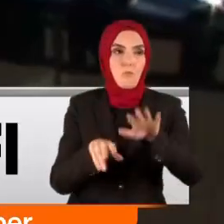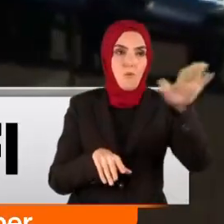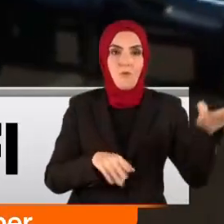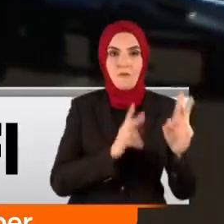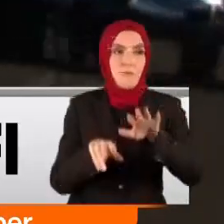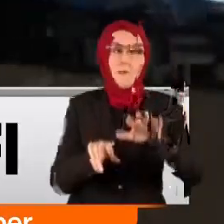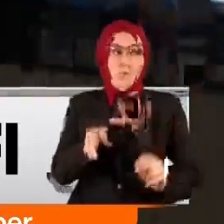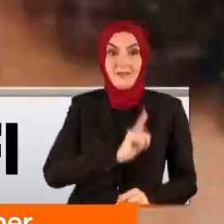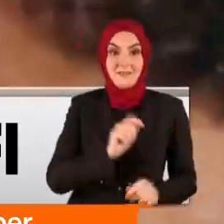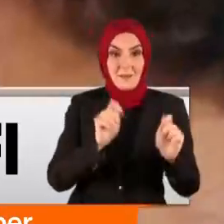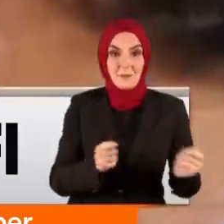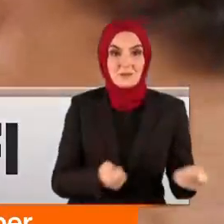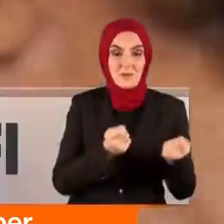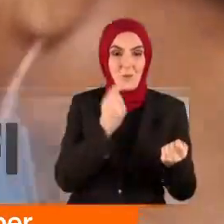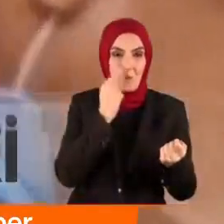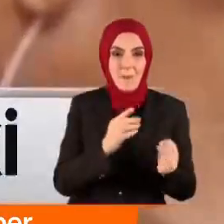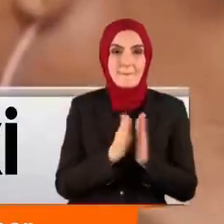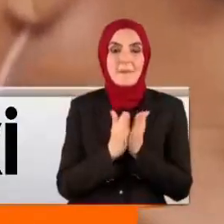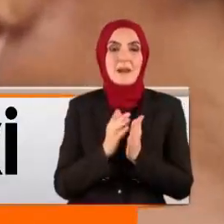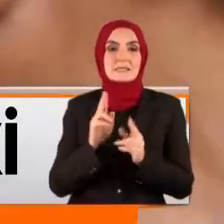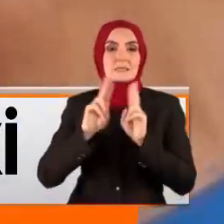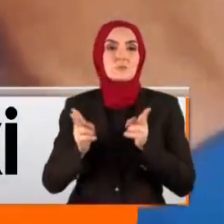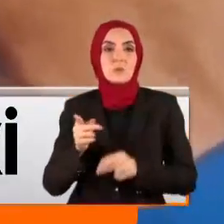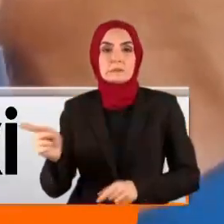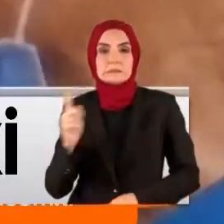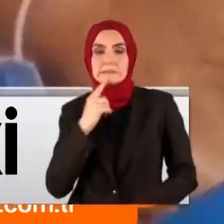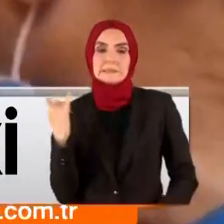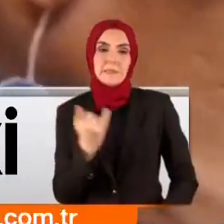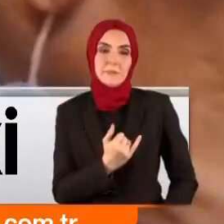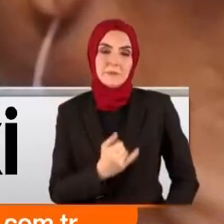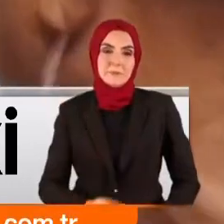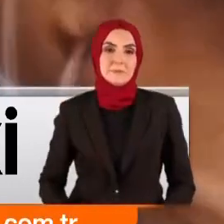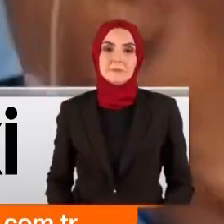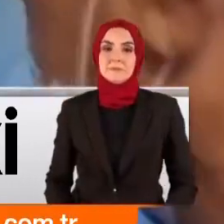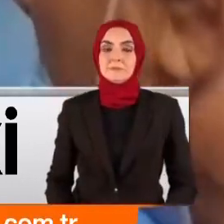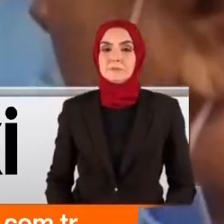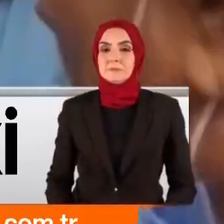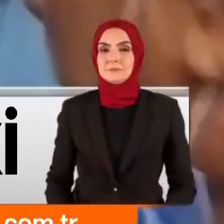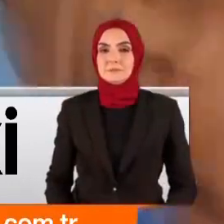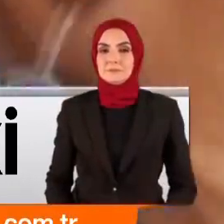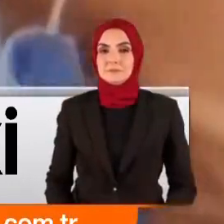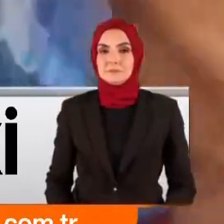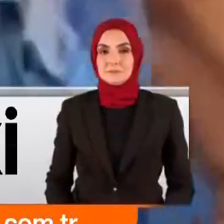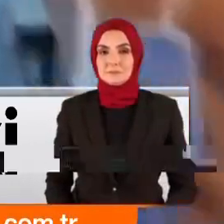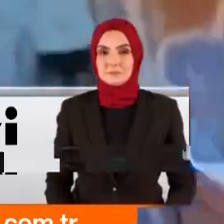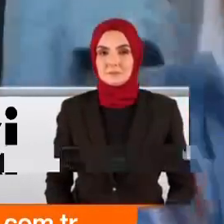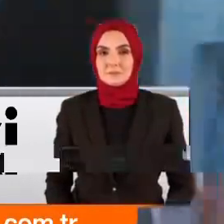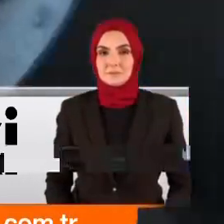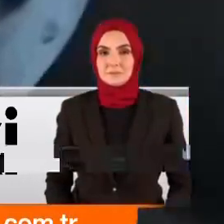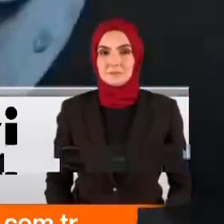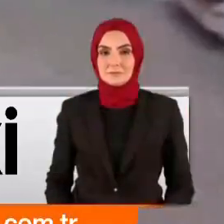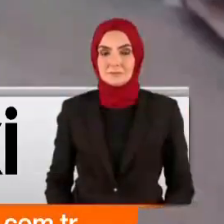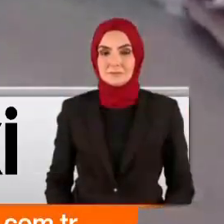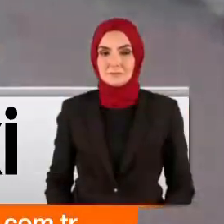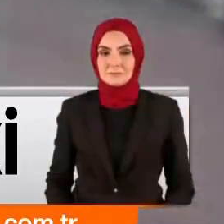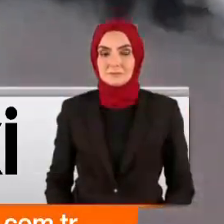esnafın tepkisini çekti. Ben AK Partiliyim. Bak, dünya liderim, ben hayranıyım. Ama siz öylesi Maliye Bakanı yaptı, Tayyip Erdoğan'a yanlış